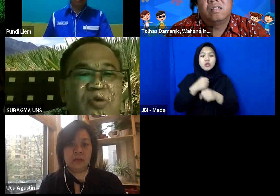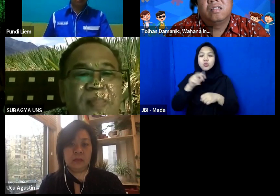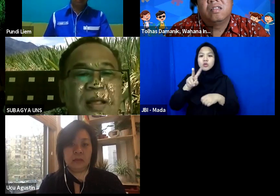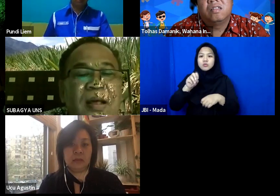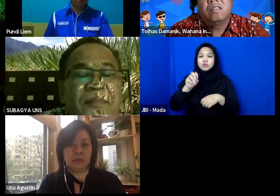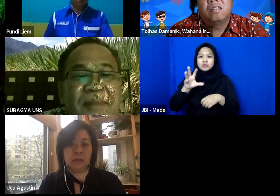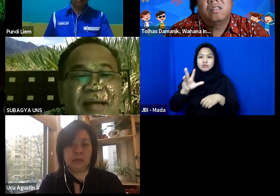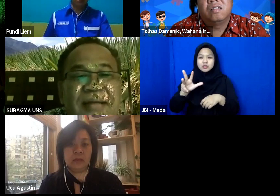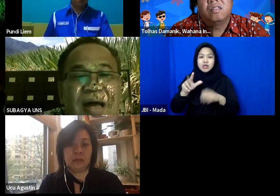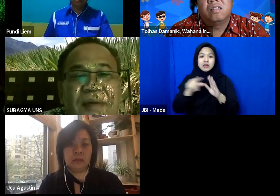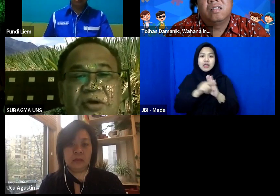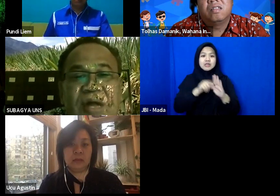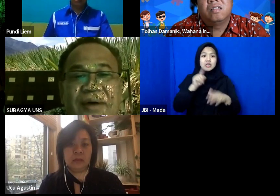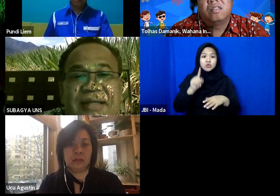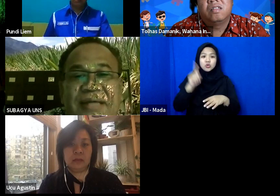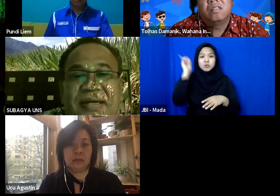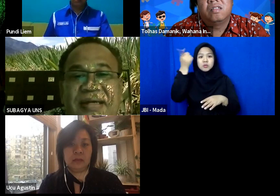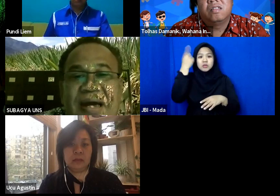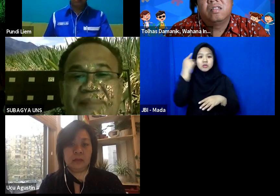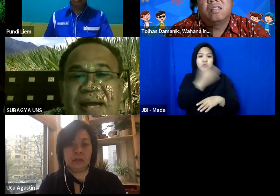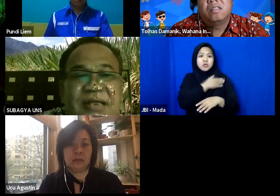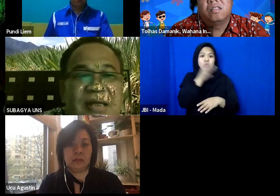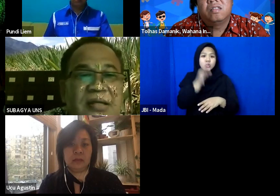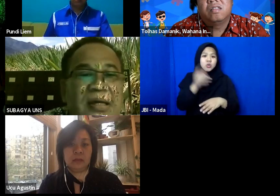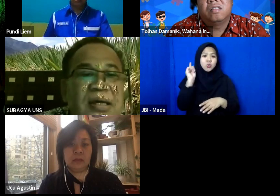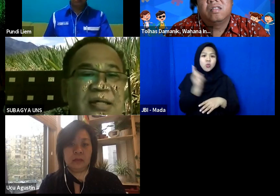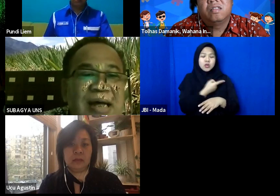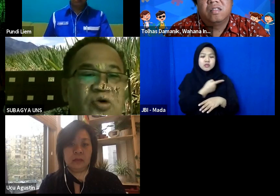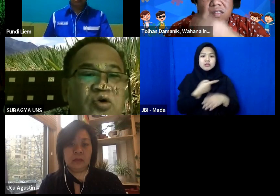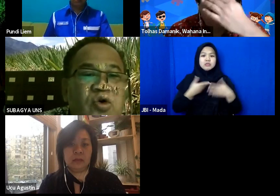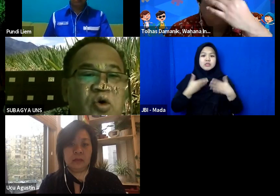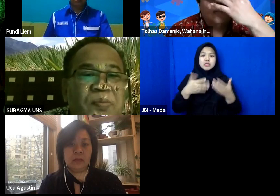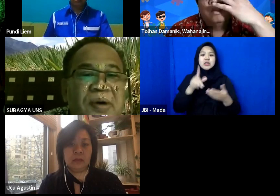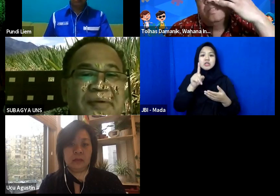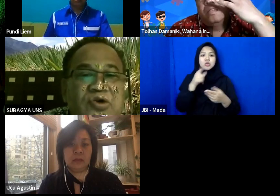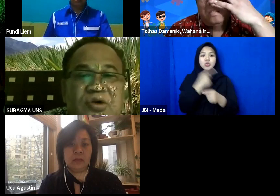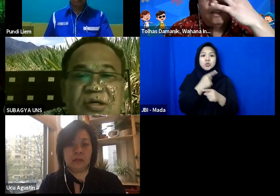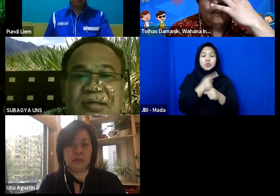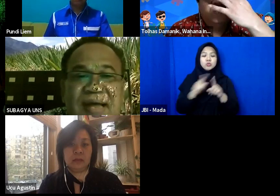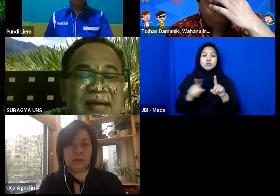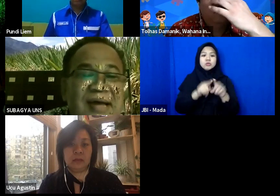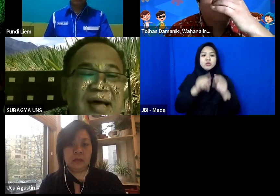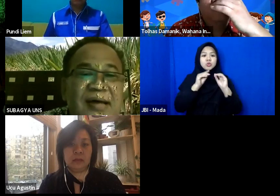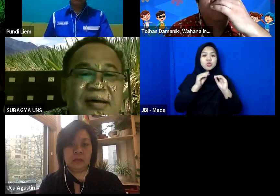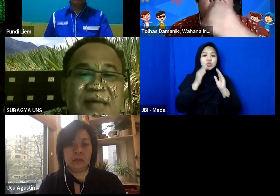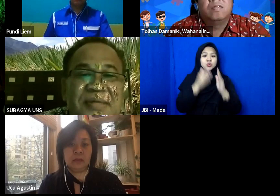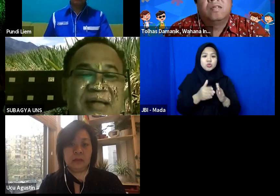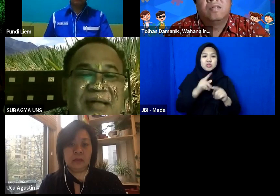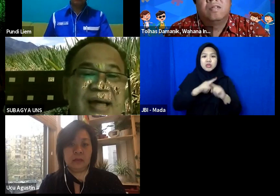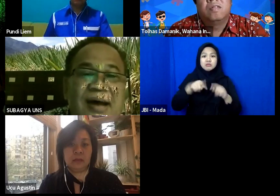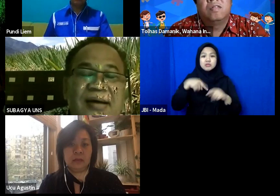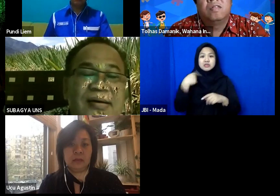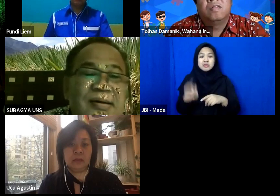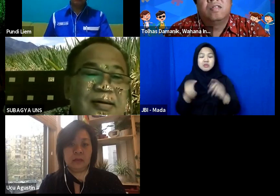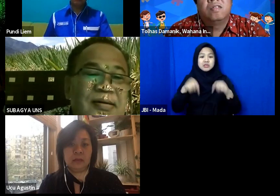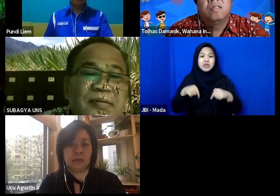ayat 1 Pemerintah kabupaten kota wajib menyediakan paling sedikit satu guru pembimbing Kudus nyatanya sampai